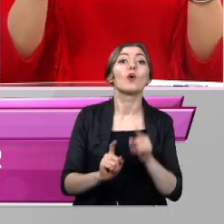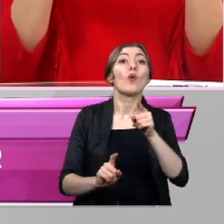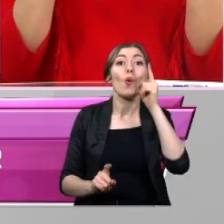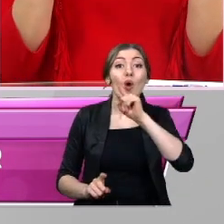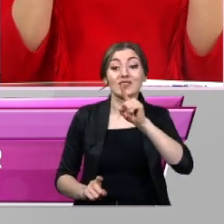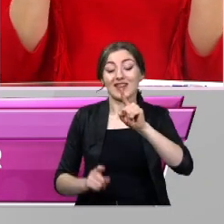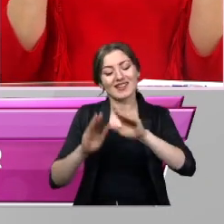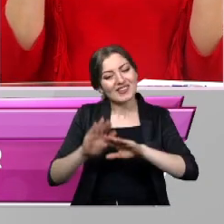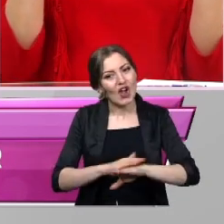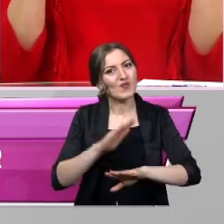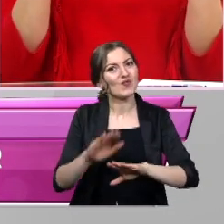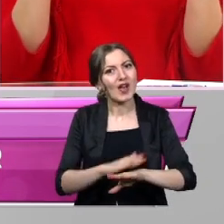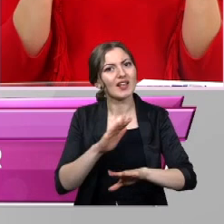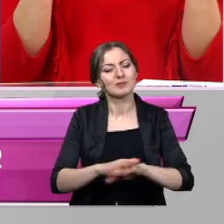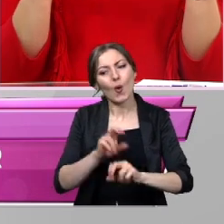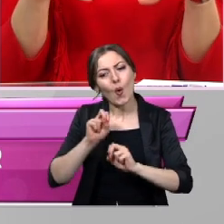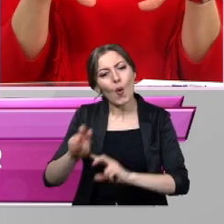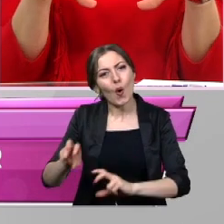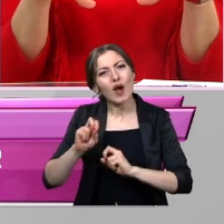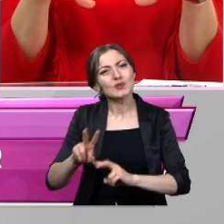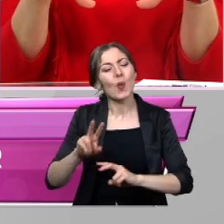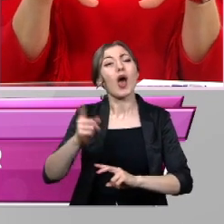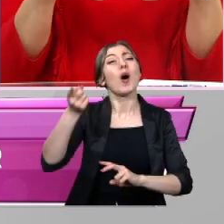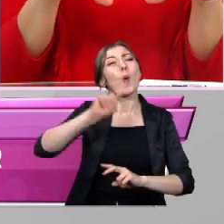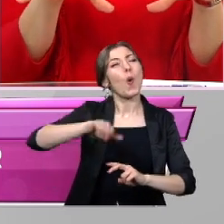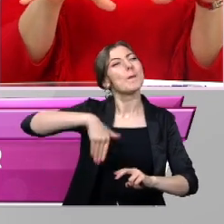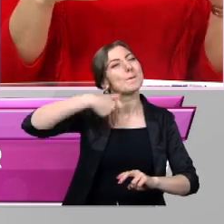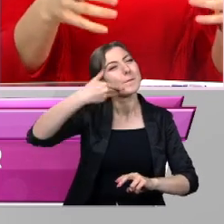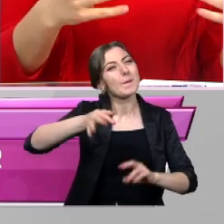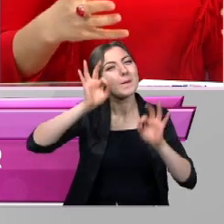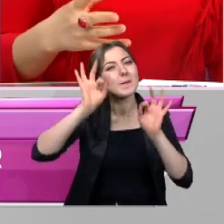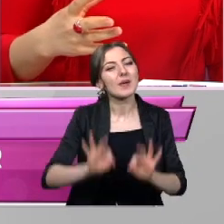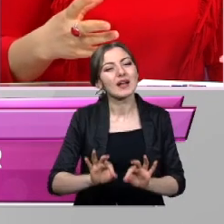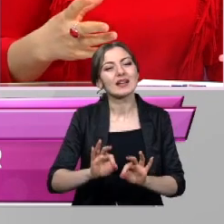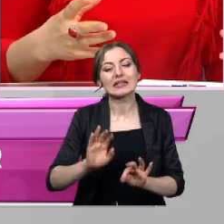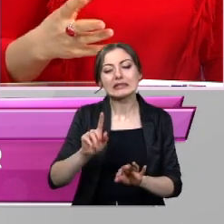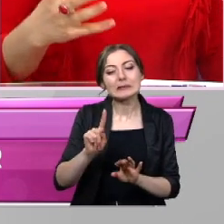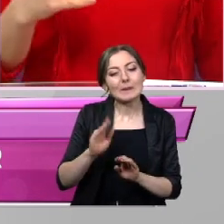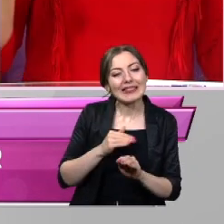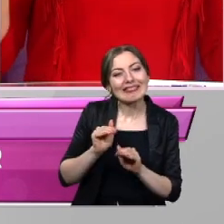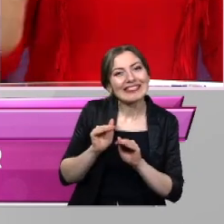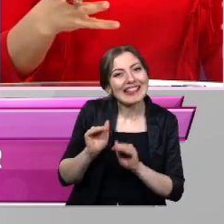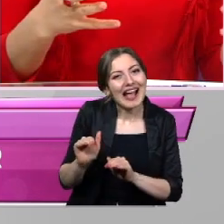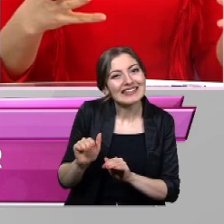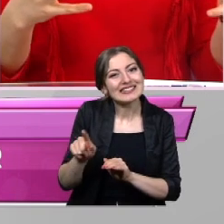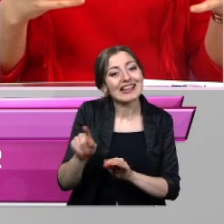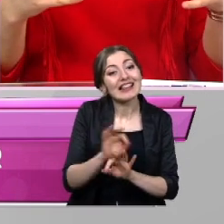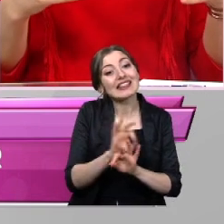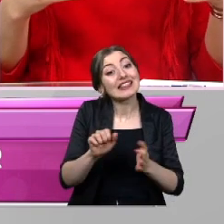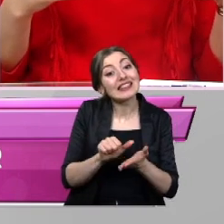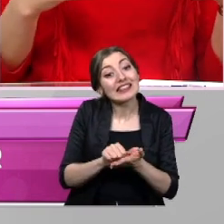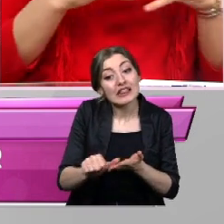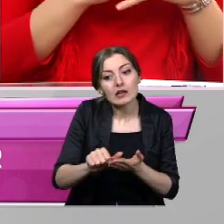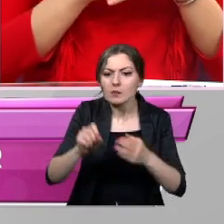Yani onun Artık yavaş yavaş ve ince motor becerileri gelişmeye başladıktan sonra bırakın tamam Siz destek olun hani tamamen